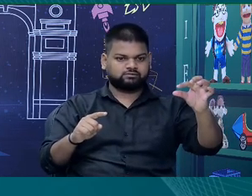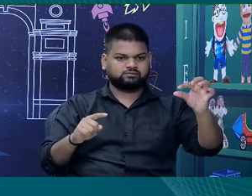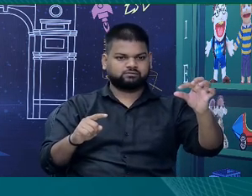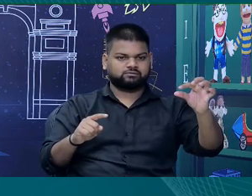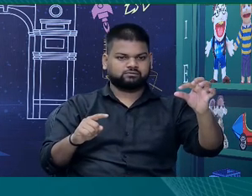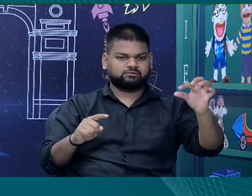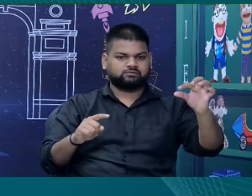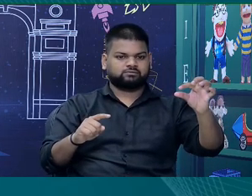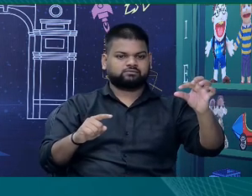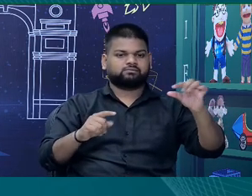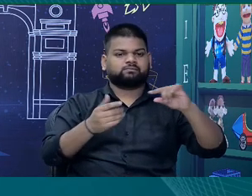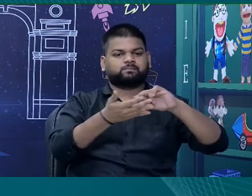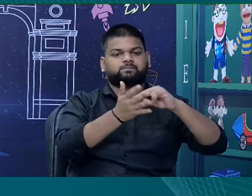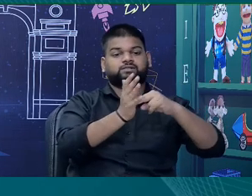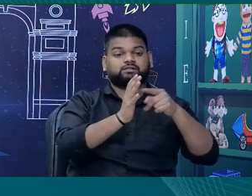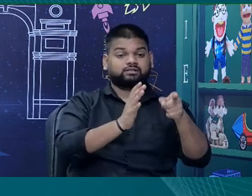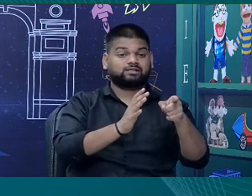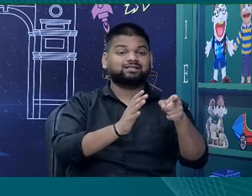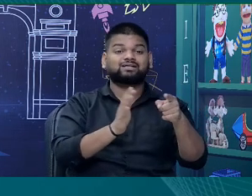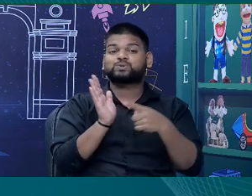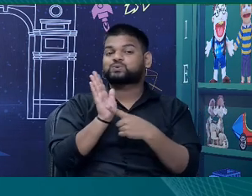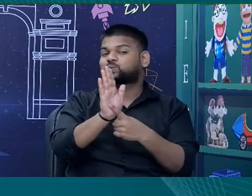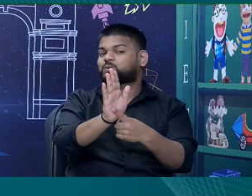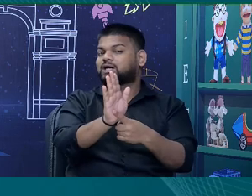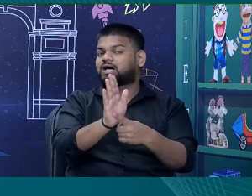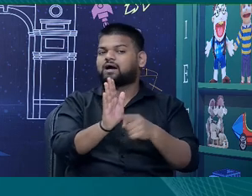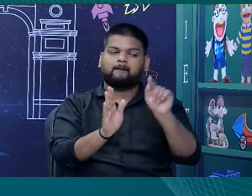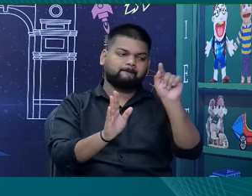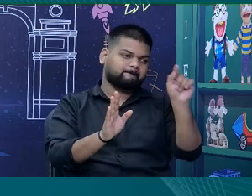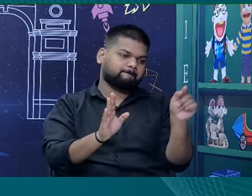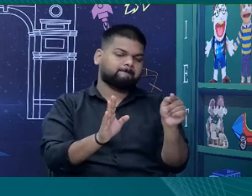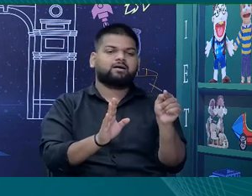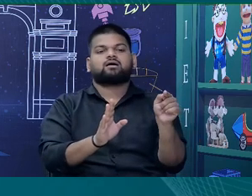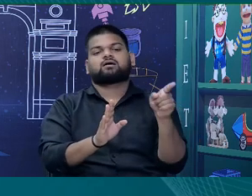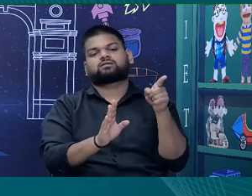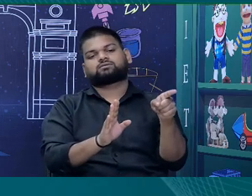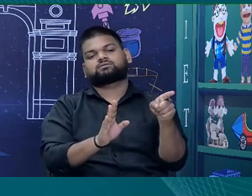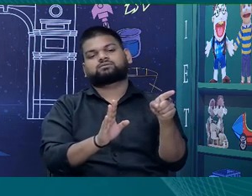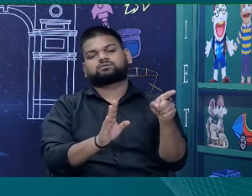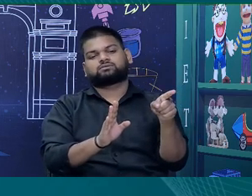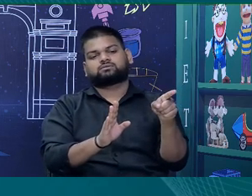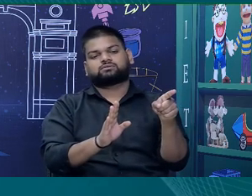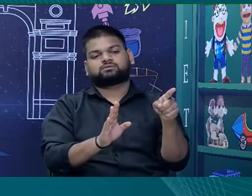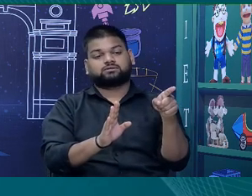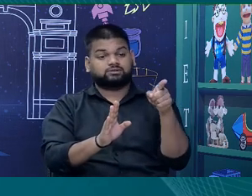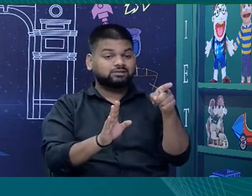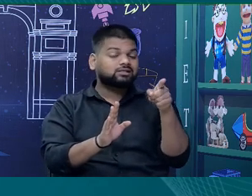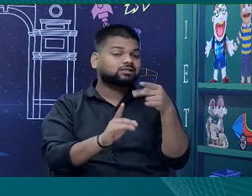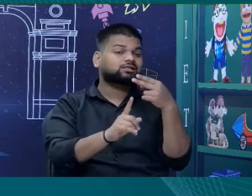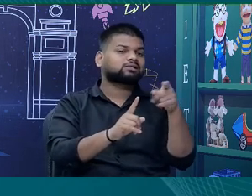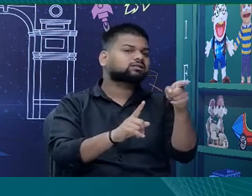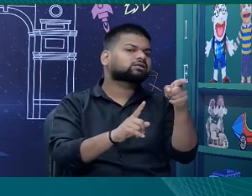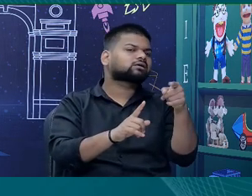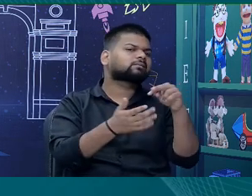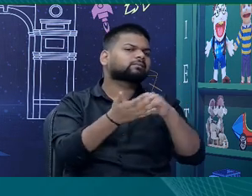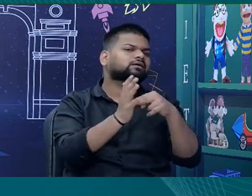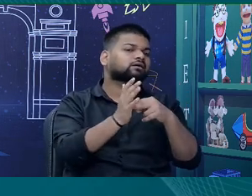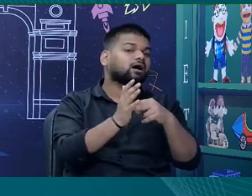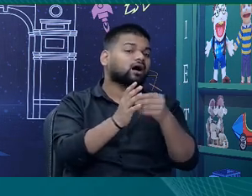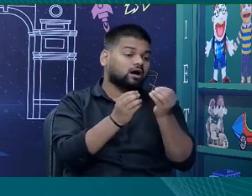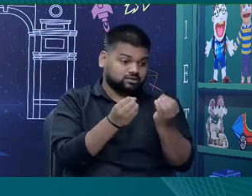ये ब्रैकेट को दिनो करते हैं और कौन सा ब्रैकेट यह भी ध्यान रखना यह ओपनिंग ब्रैकेट या ओपनिंग पेरैंथेसिस को दिनो करता है